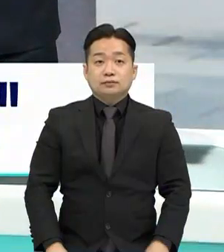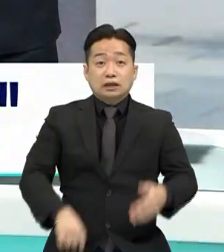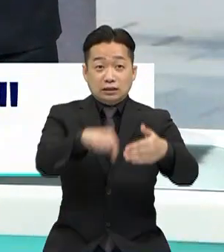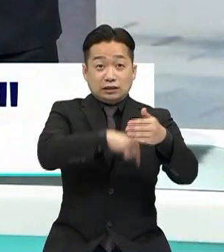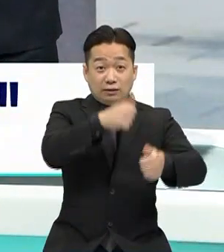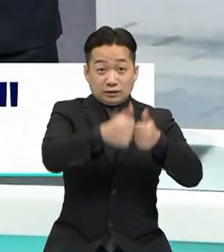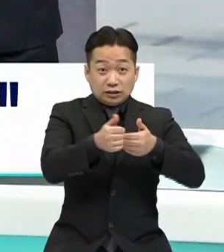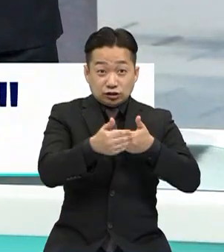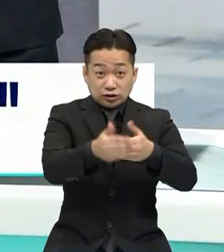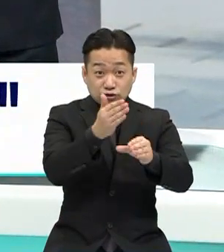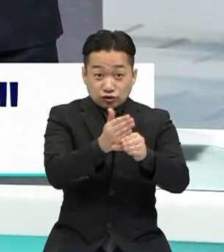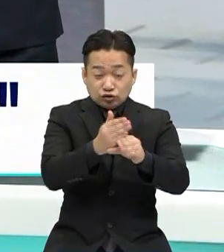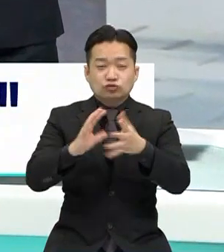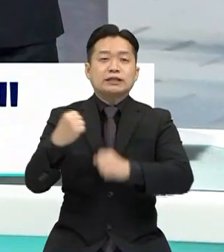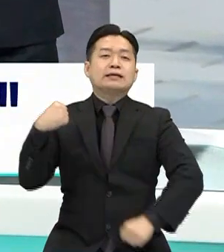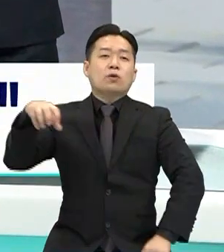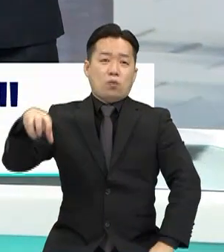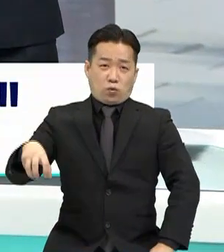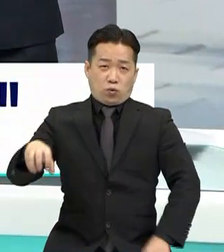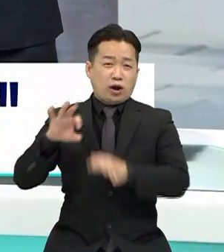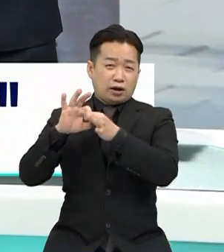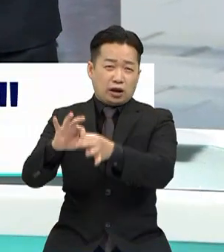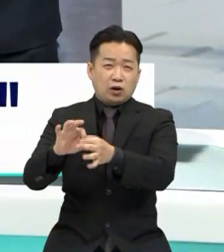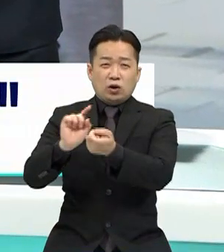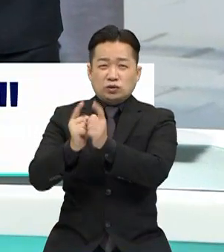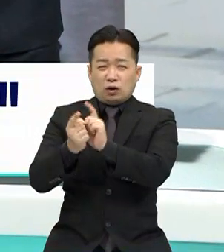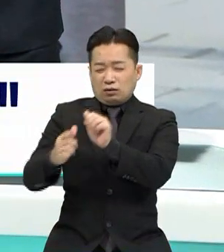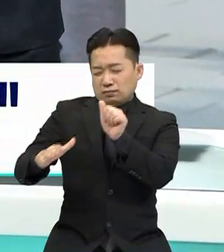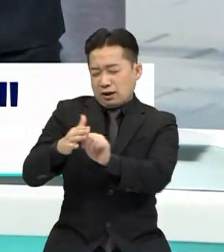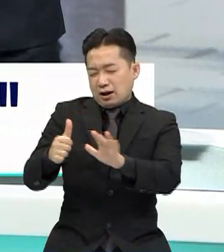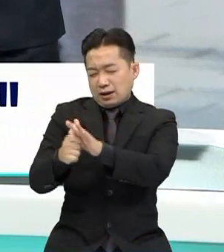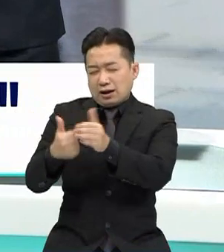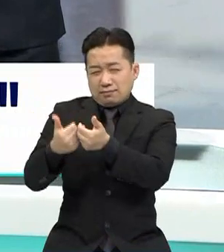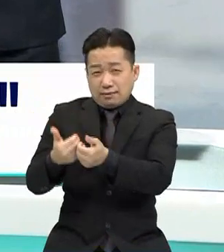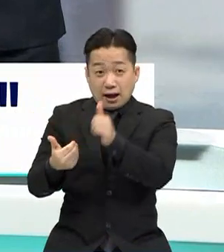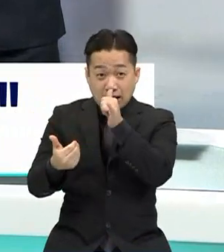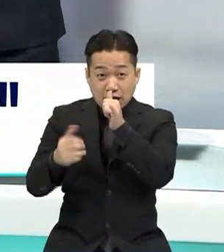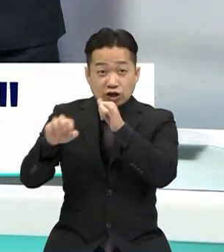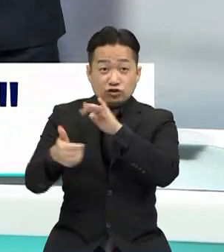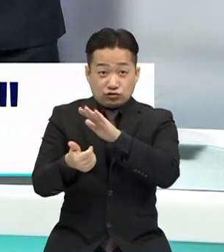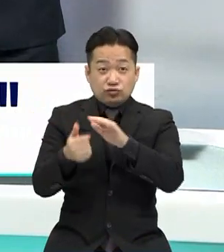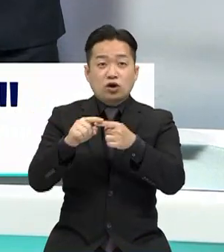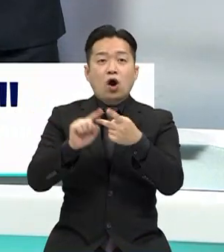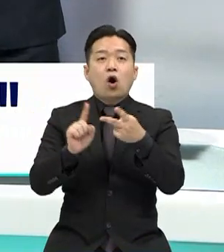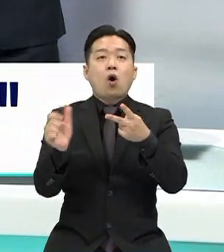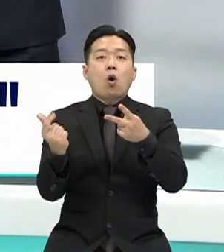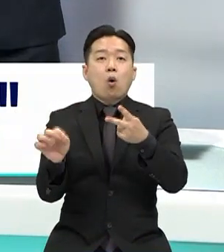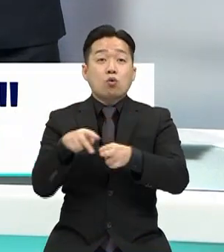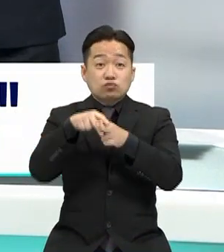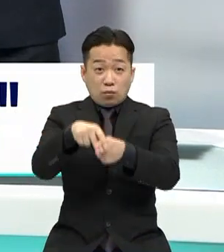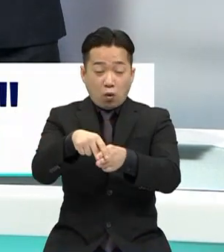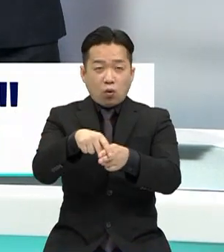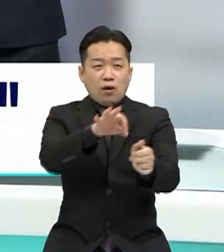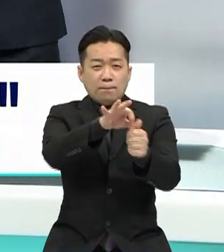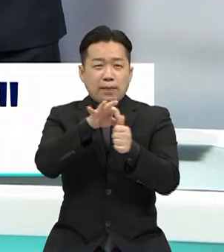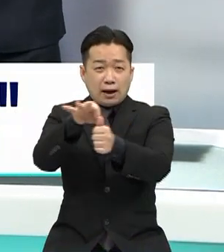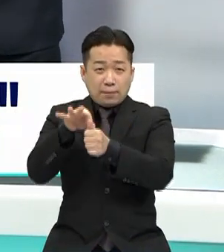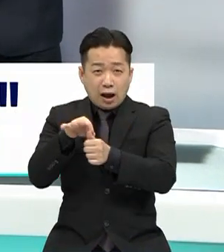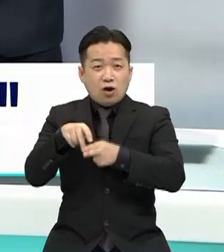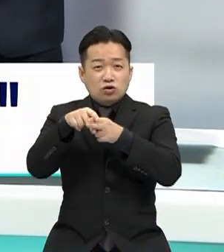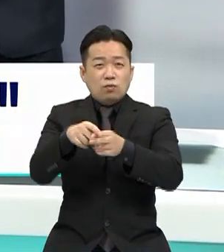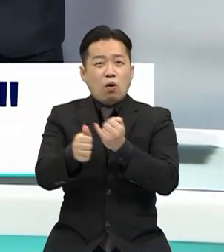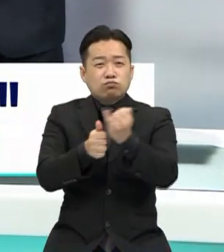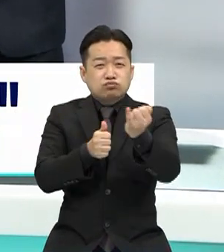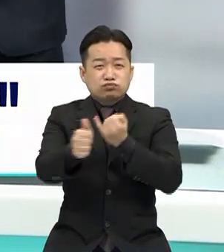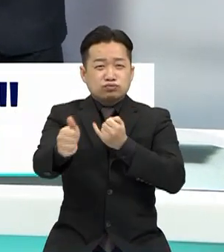경선이 진행 중인 국민의힘은 계속해서 치열한 분위기입니다. 윤석열, 홍준표 후보는 인사 영입이나 후보